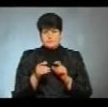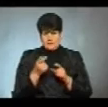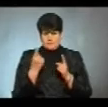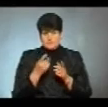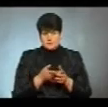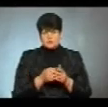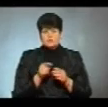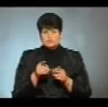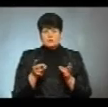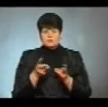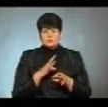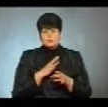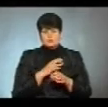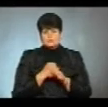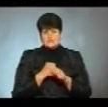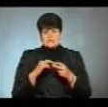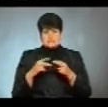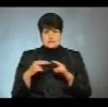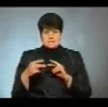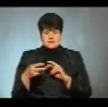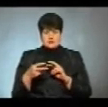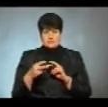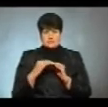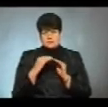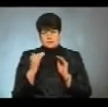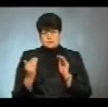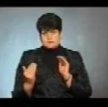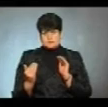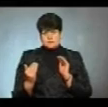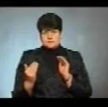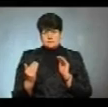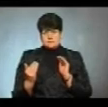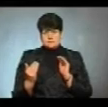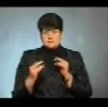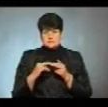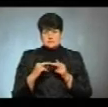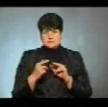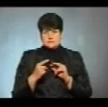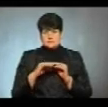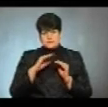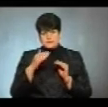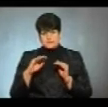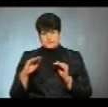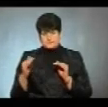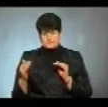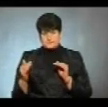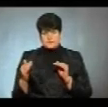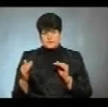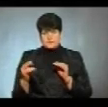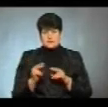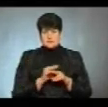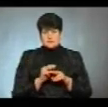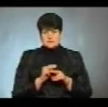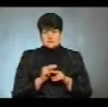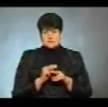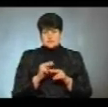суттєвий. Тому необхідно було провести заміну верхнього шару дорожнього одягу, заміну деформаційних швів і реставрація